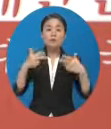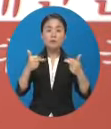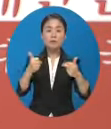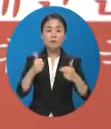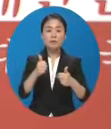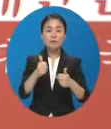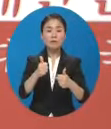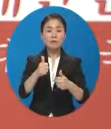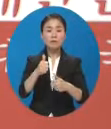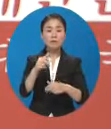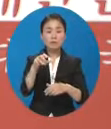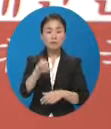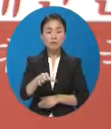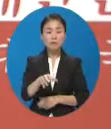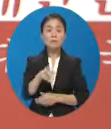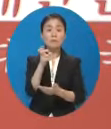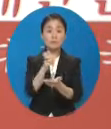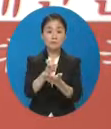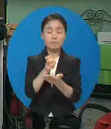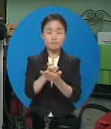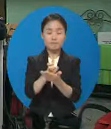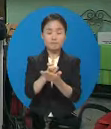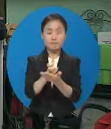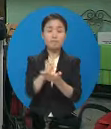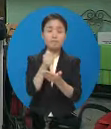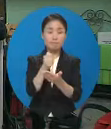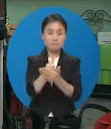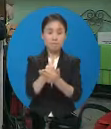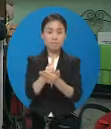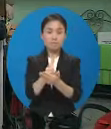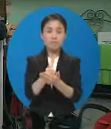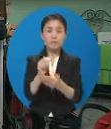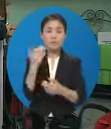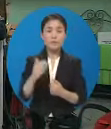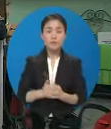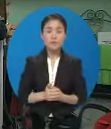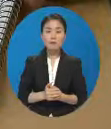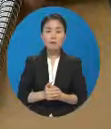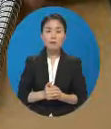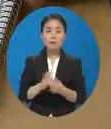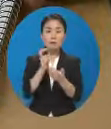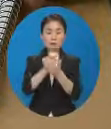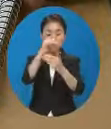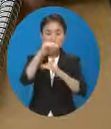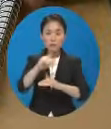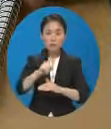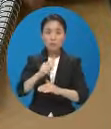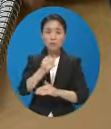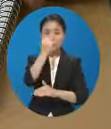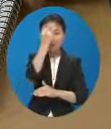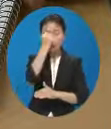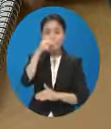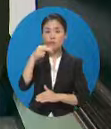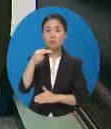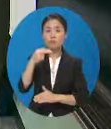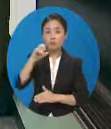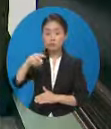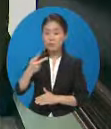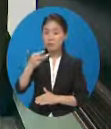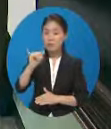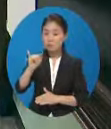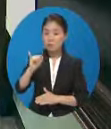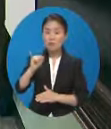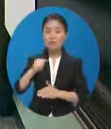최소한의 입법을 하게 된 겁니다 과목에서 형식적으로 이루어졌던 인성교육에서